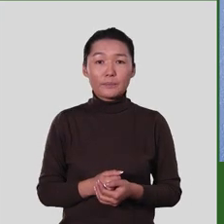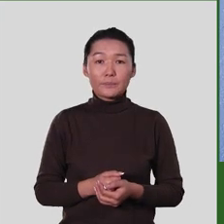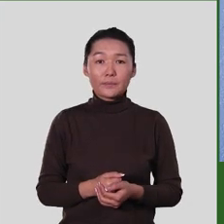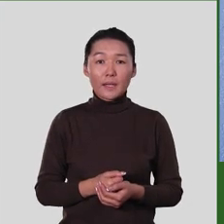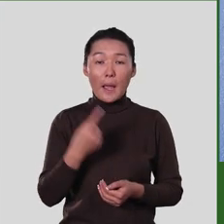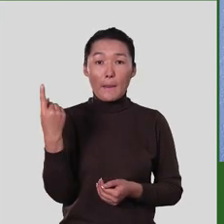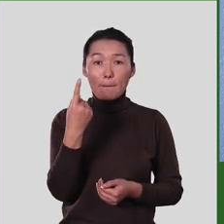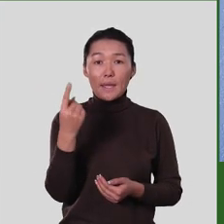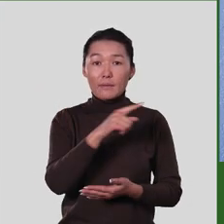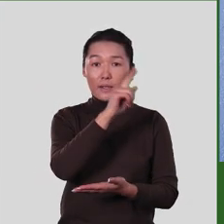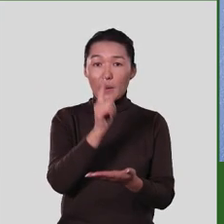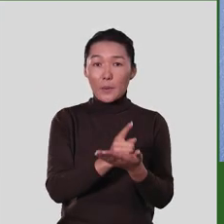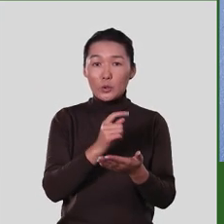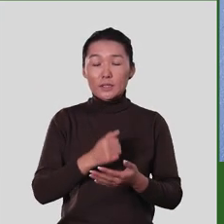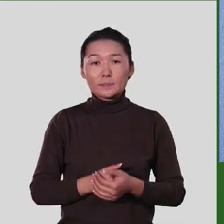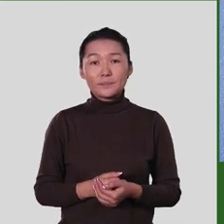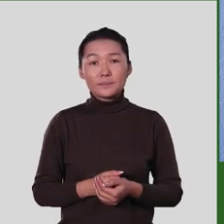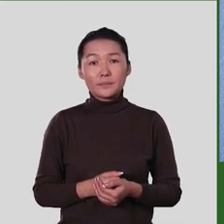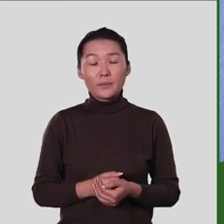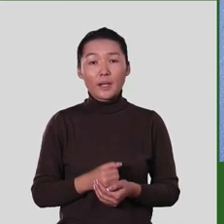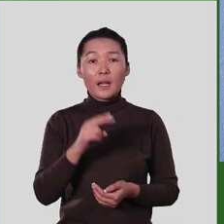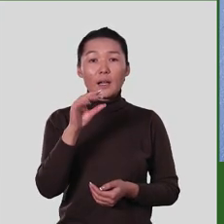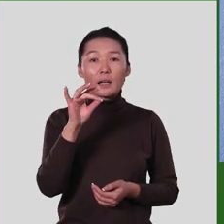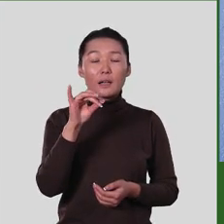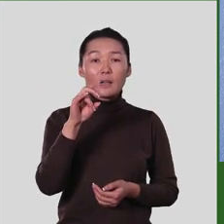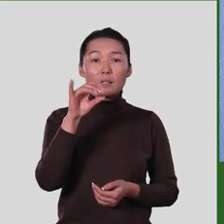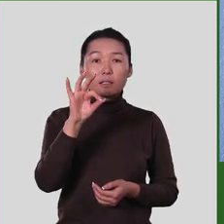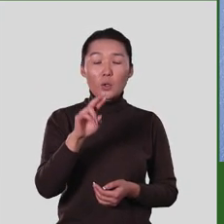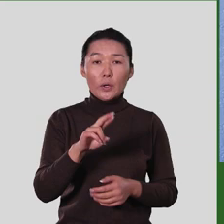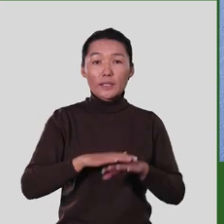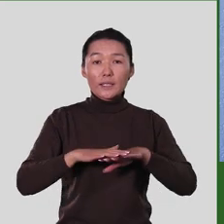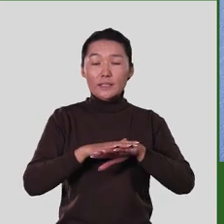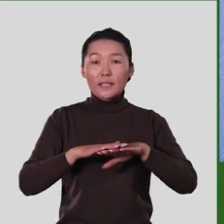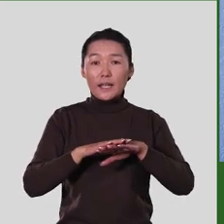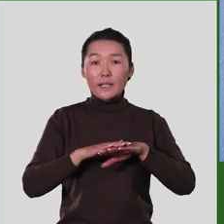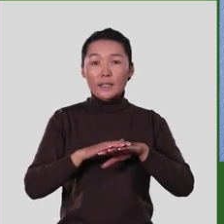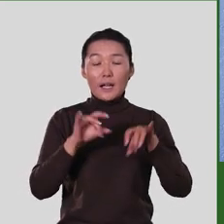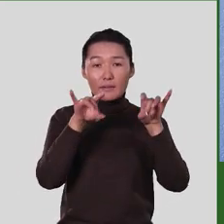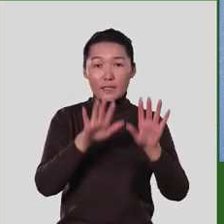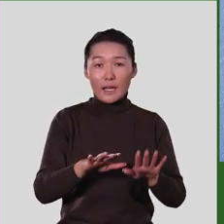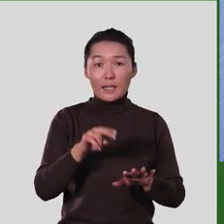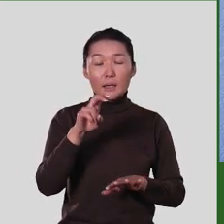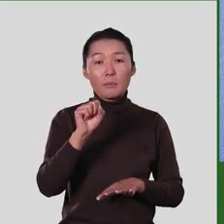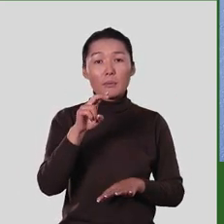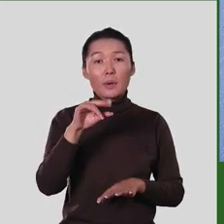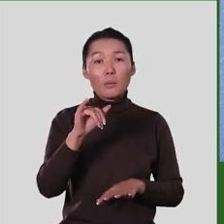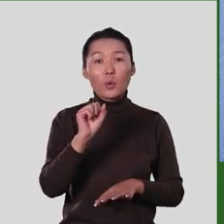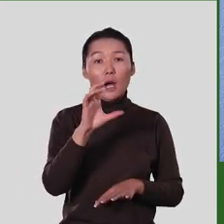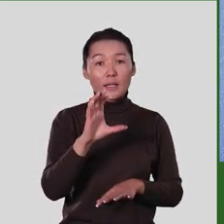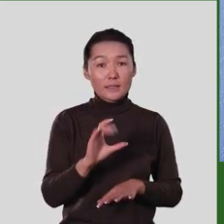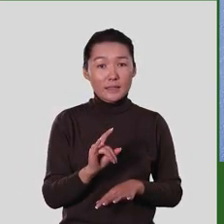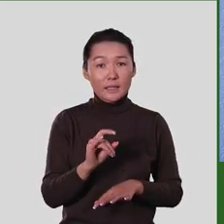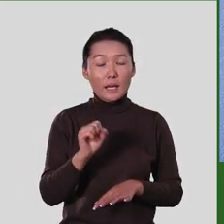Итак, первый вопрос. Коренное население Австралии. Папуасы,